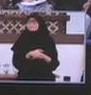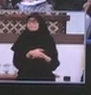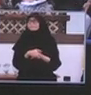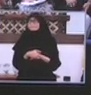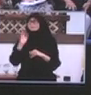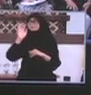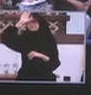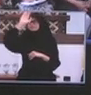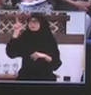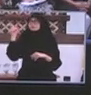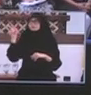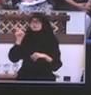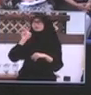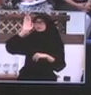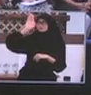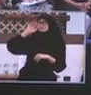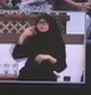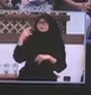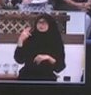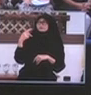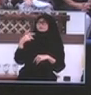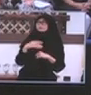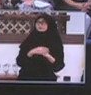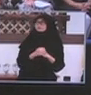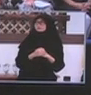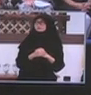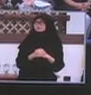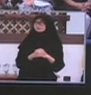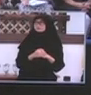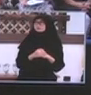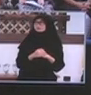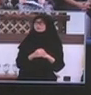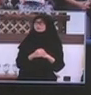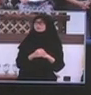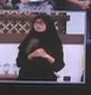Ada. Nah, sini suruh nyampaikan. Ayo Bu.